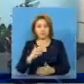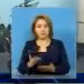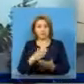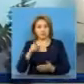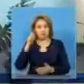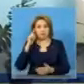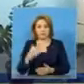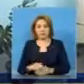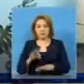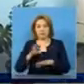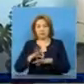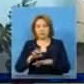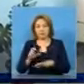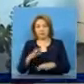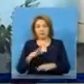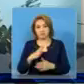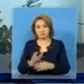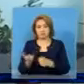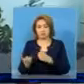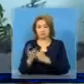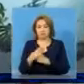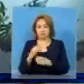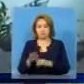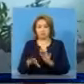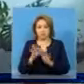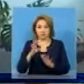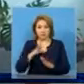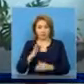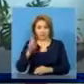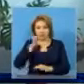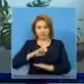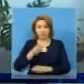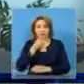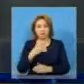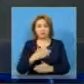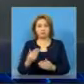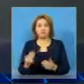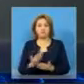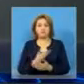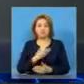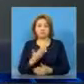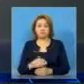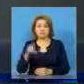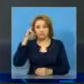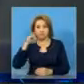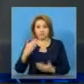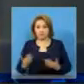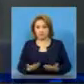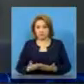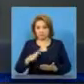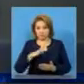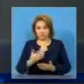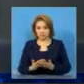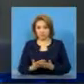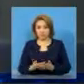Енді ауырып атсақ та міне келіп жаңа дауыс беріп жатырмыз. Еліміздің жақсылығына тілектеспіз. Енді Қазақстанның тұрғыны болғасын жерде